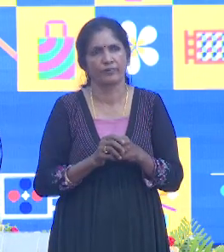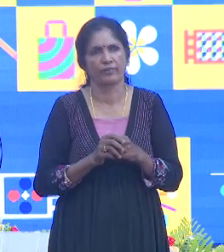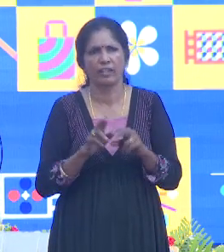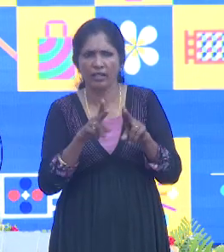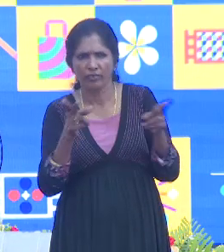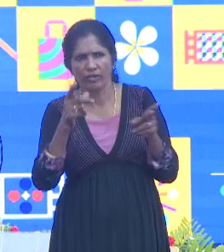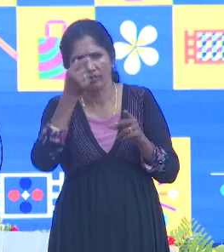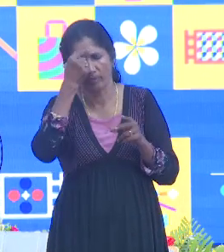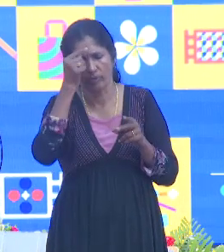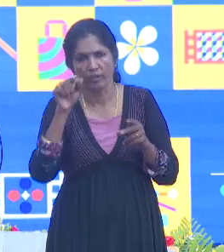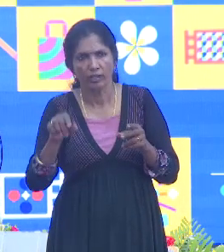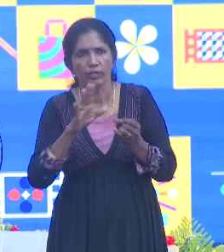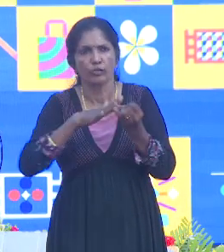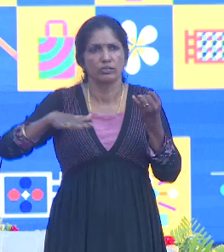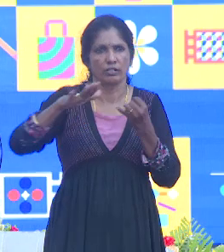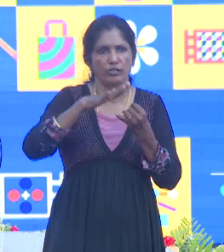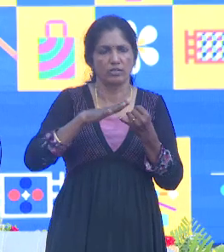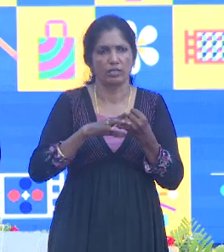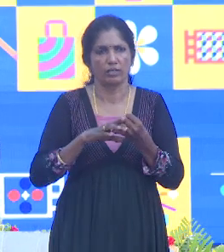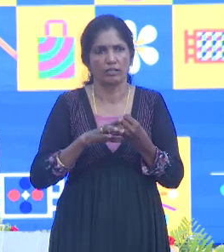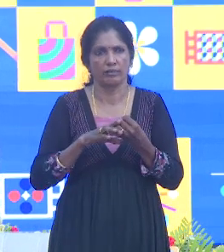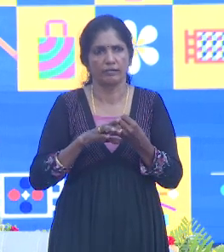അങ്ങനെ ഒരു സാഹചര്യത്തിലാണ്